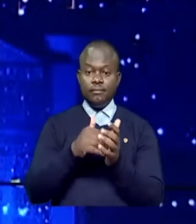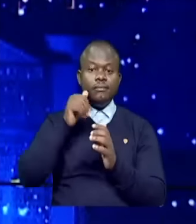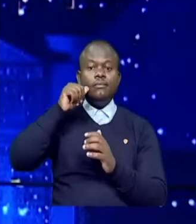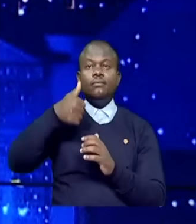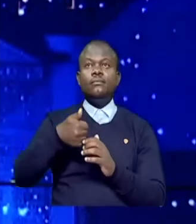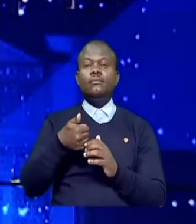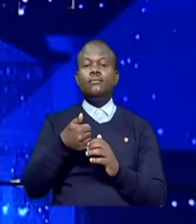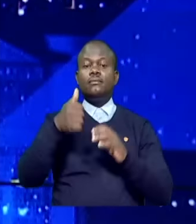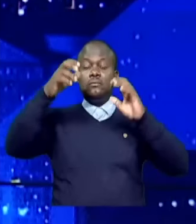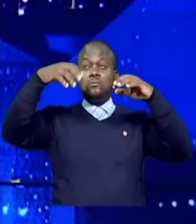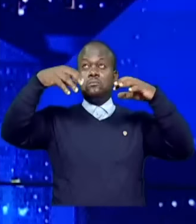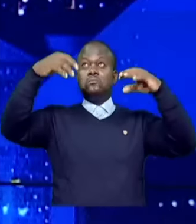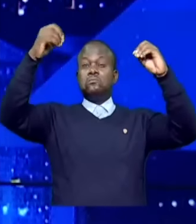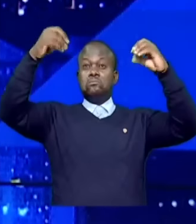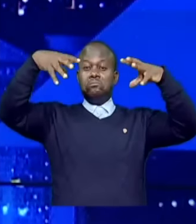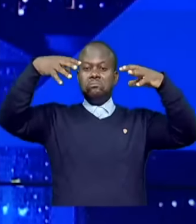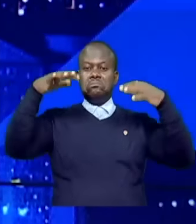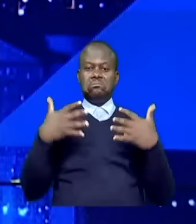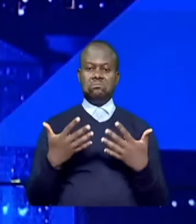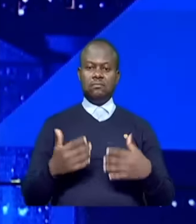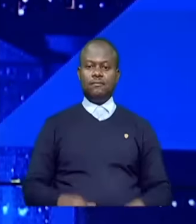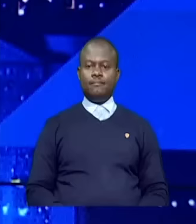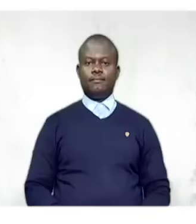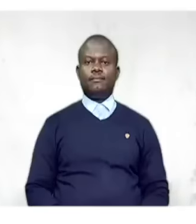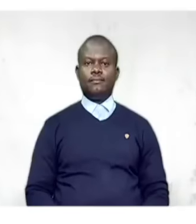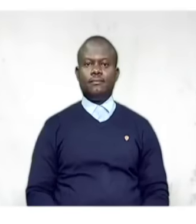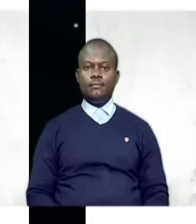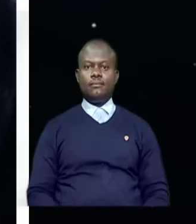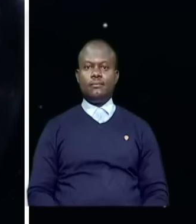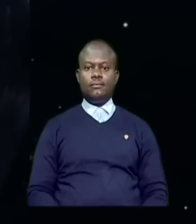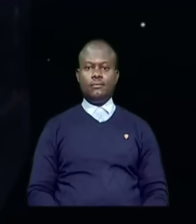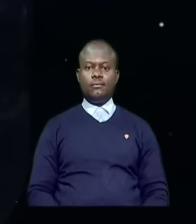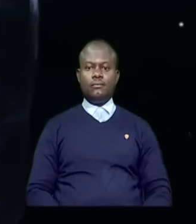w'ejo ikirere kizaba gihagaze.